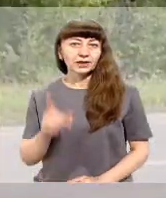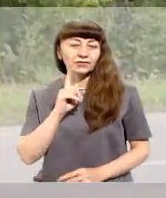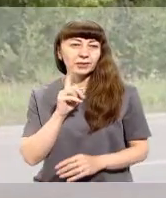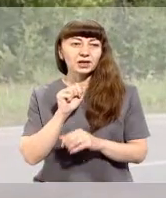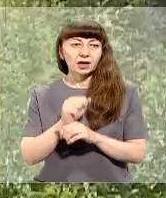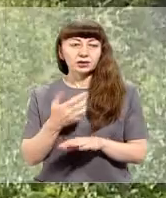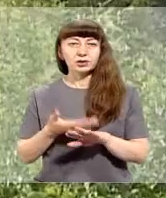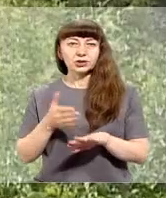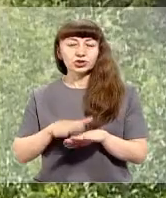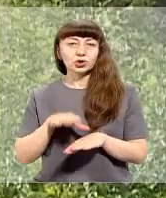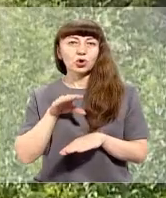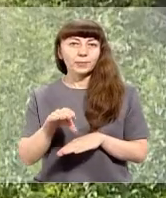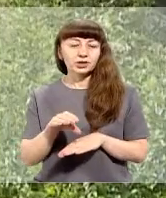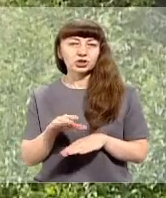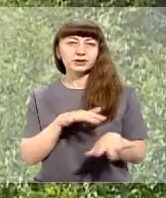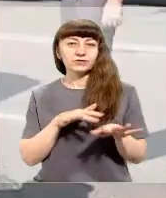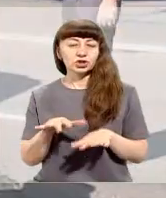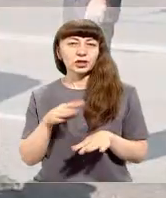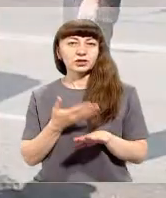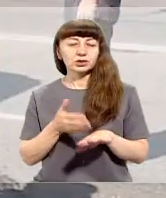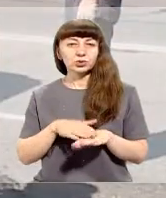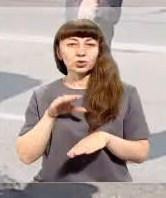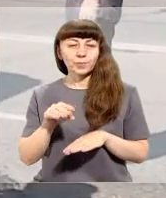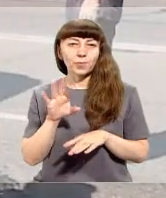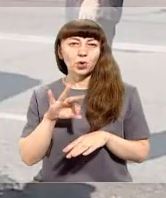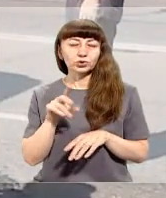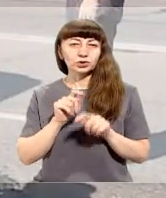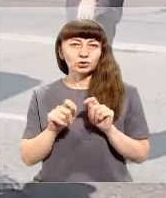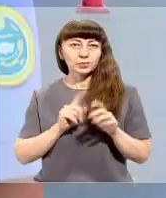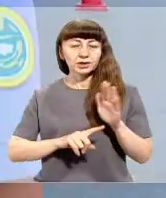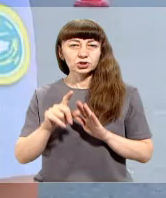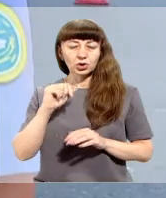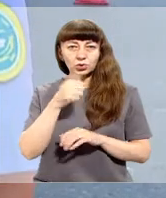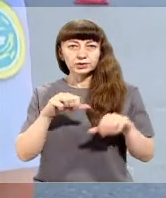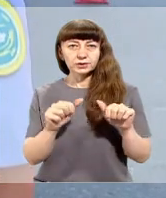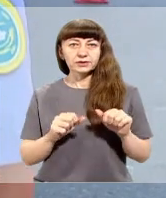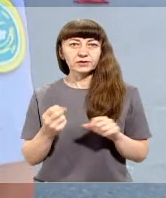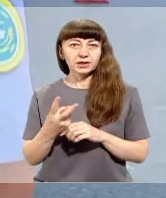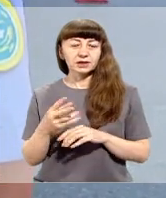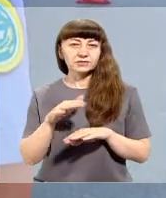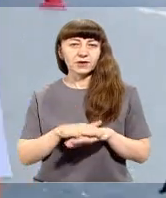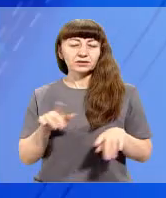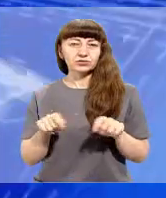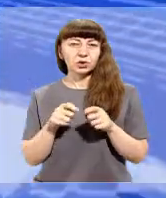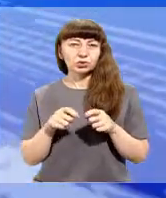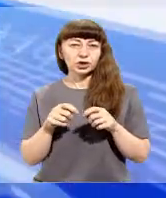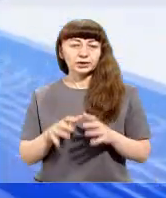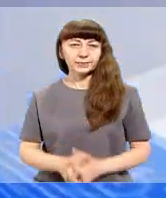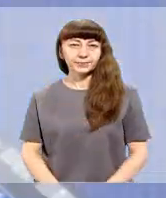Временные ограничения. Движение большегрузных автомобилей в регионе под контролем. С начала года зарегистрировано 12 правонарушений.